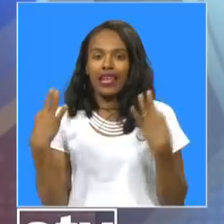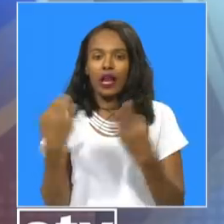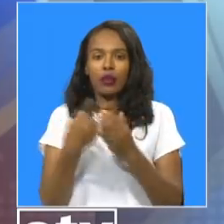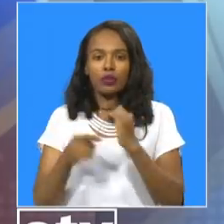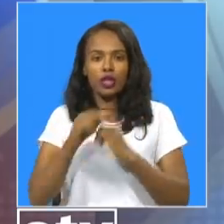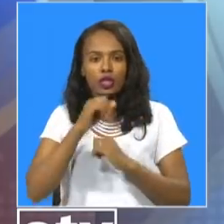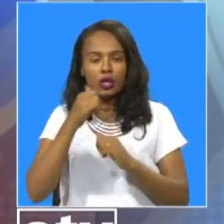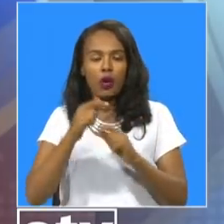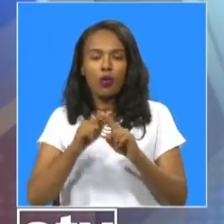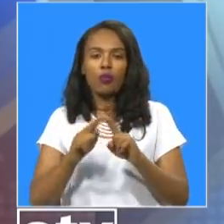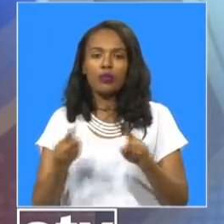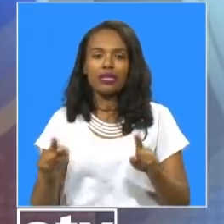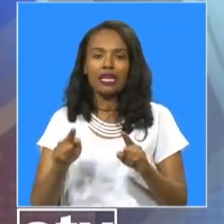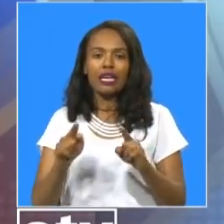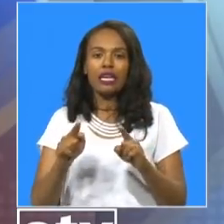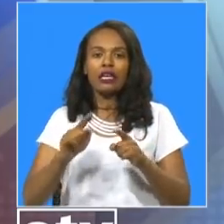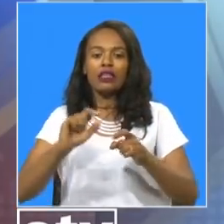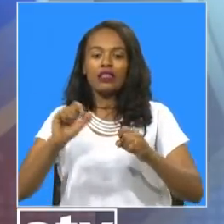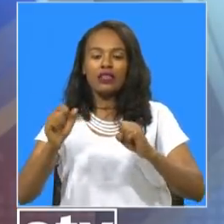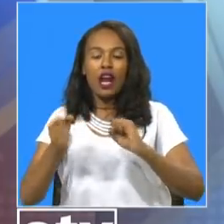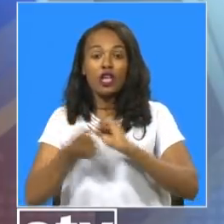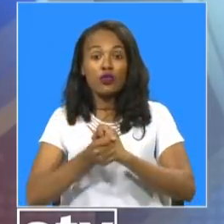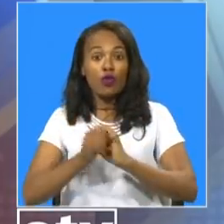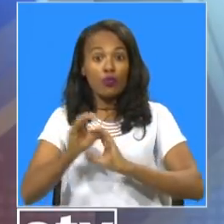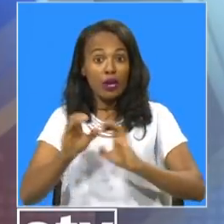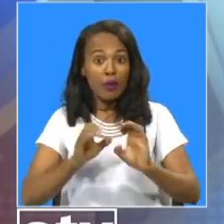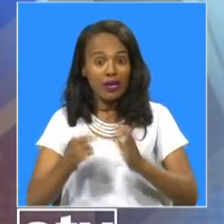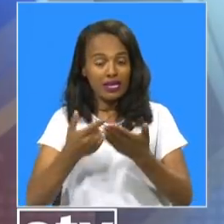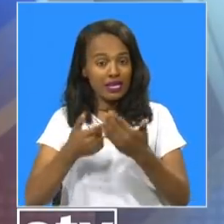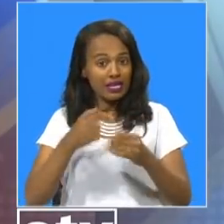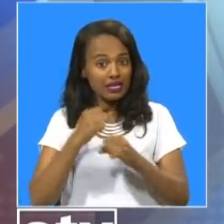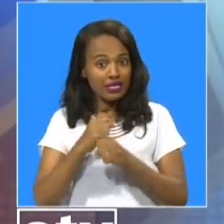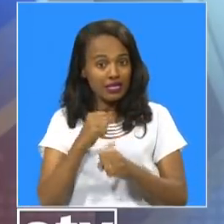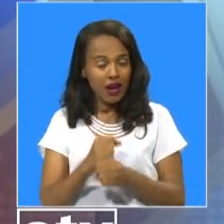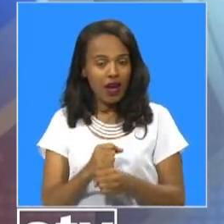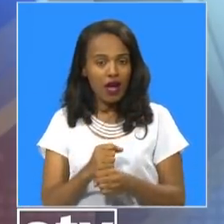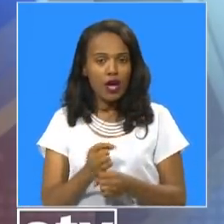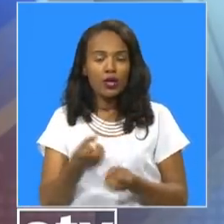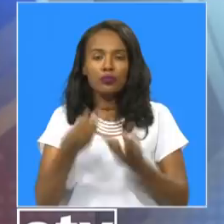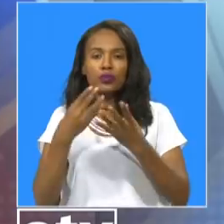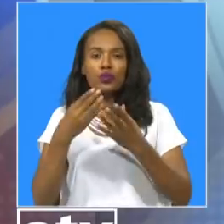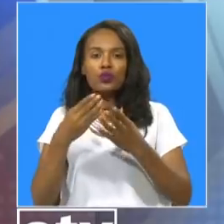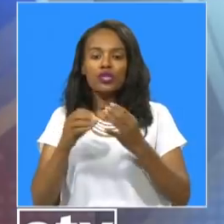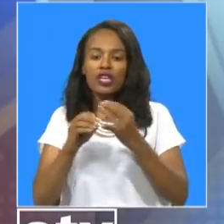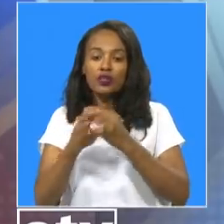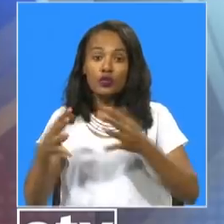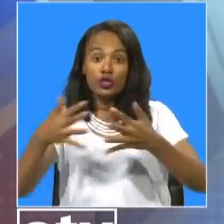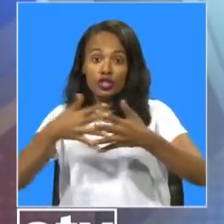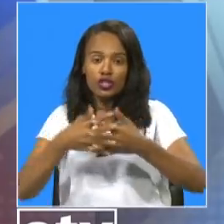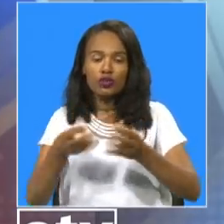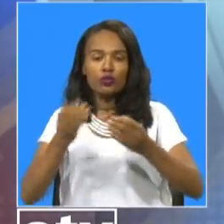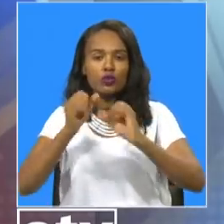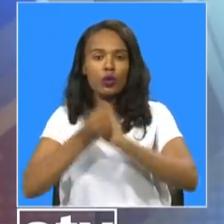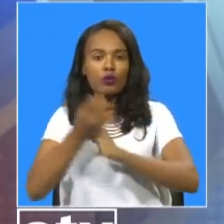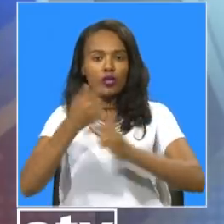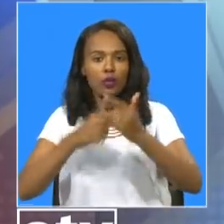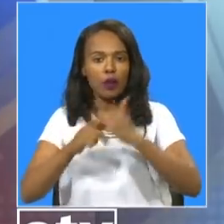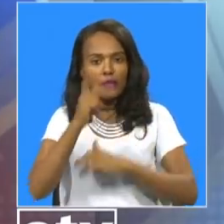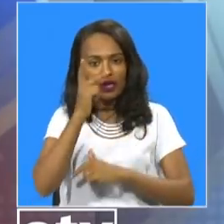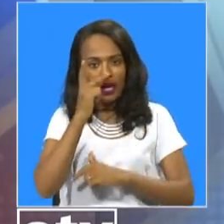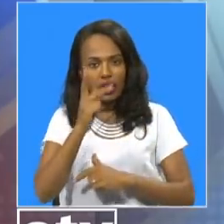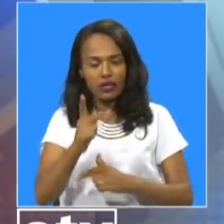ብቻውንም ሳይሆን በተለይ የትራንስፎርም ለማድረግ የጤናውንም ሲስተም ብዙ ሴክተሮች ቅንጅት ብዙ ለውጥ እንደሚያመጣ